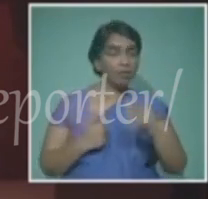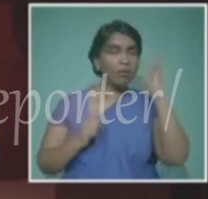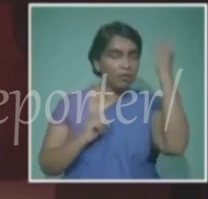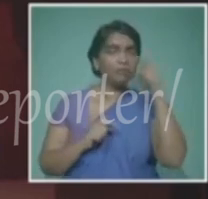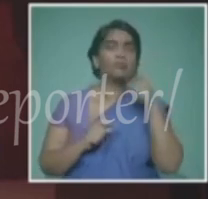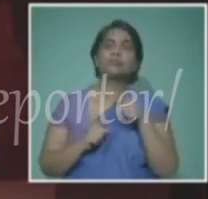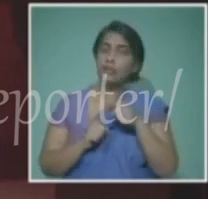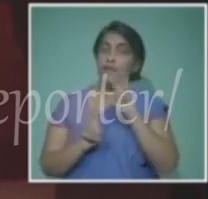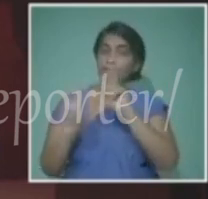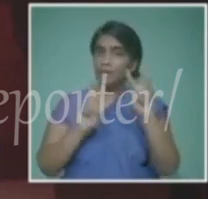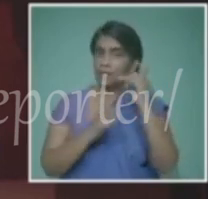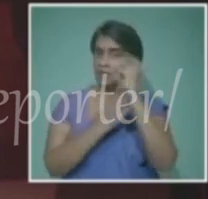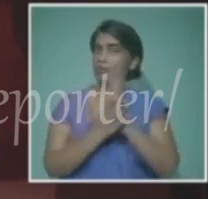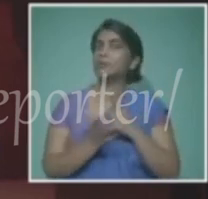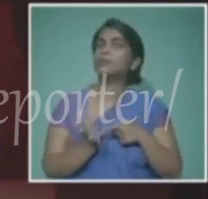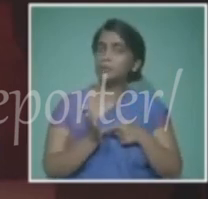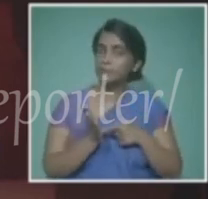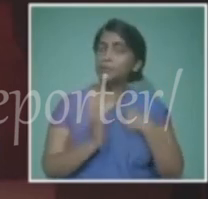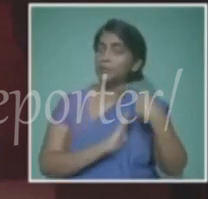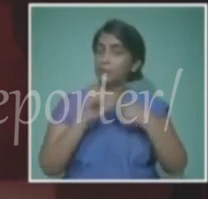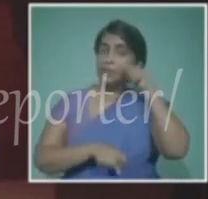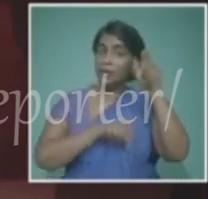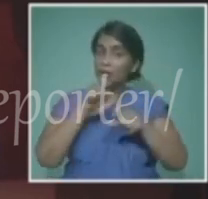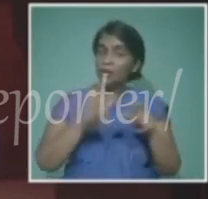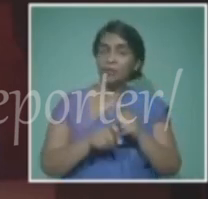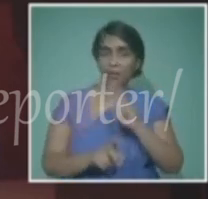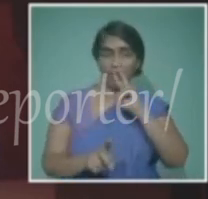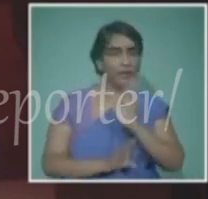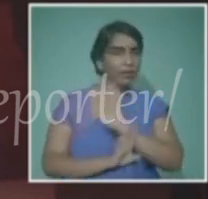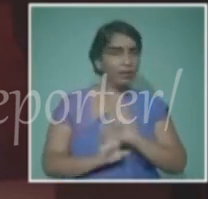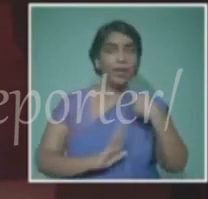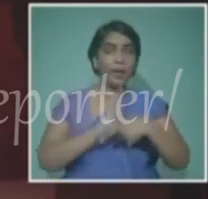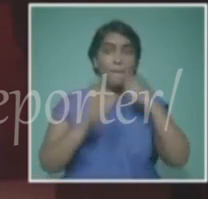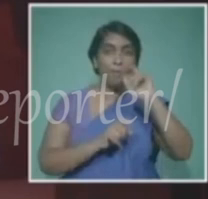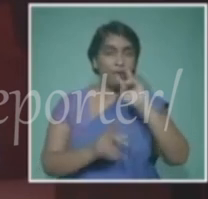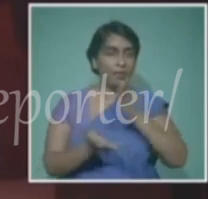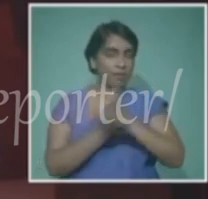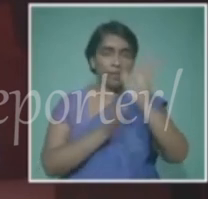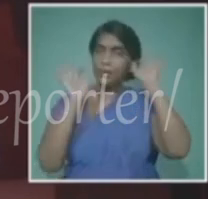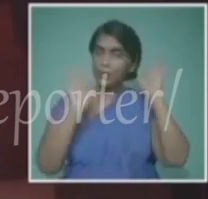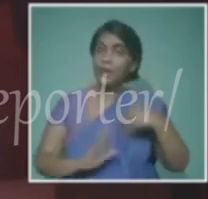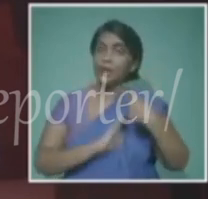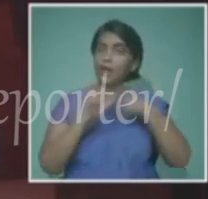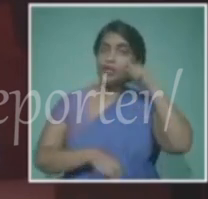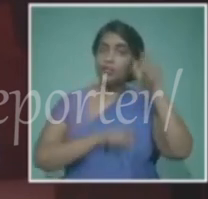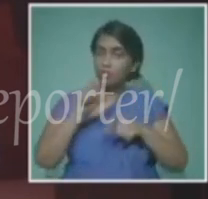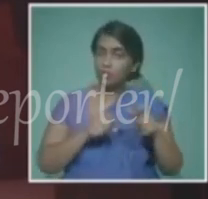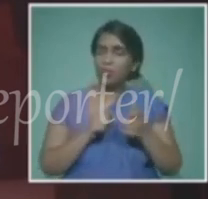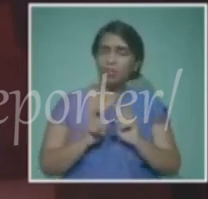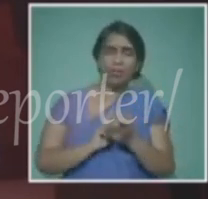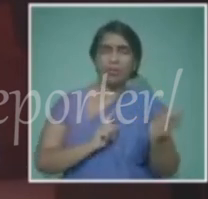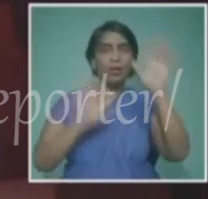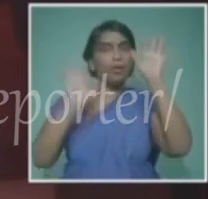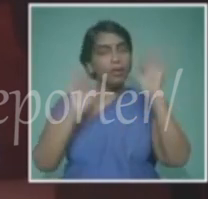යථාර්ථවාදීව මේ 22 රටේ ජනතාව අන්දවන්න නැතුව, රටේ ජනතාව රවට්ටන්න නැතුව, රටේ ජනතාව වටේවන්න